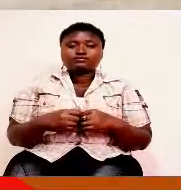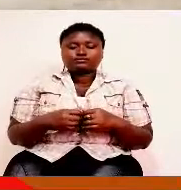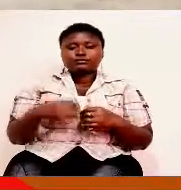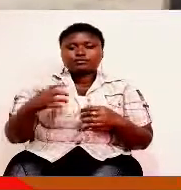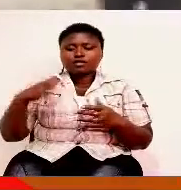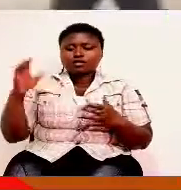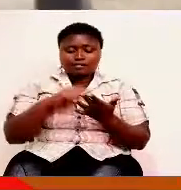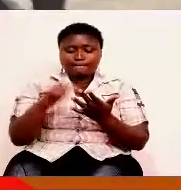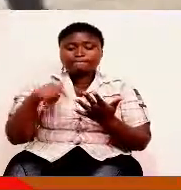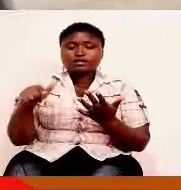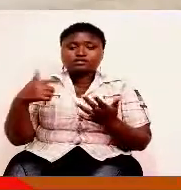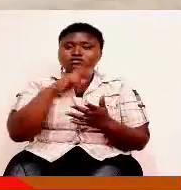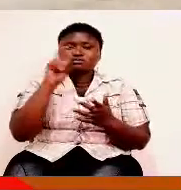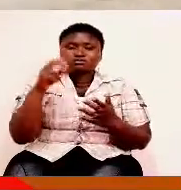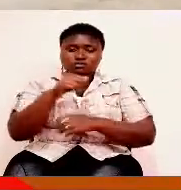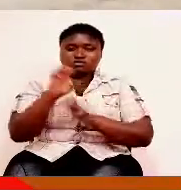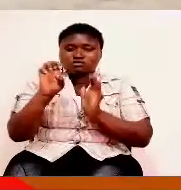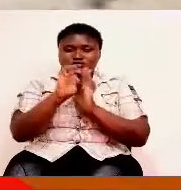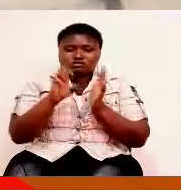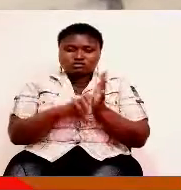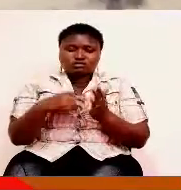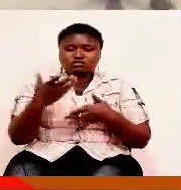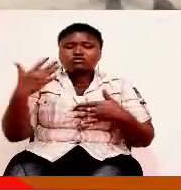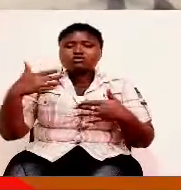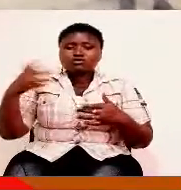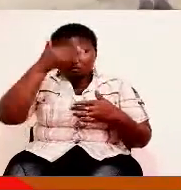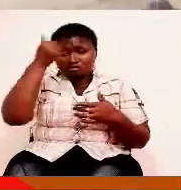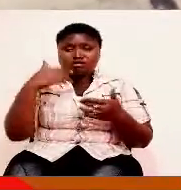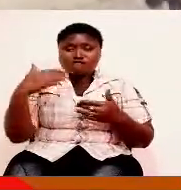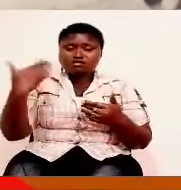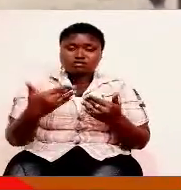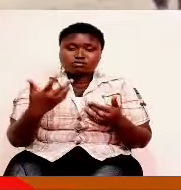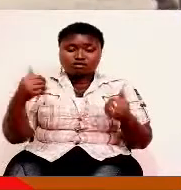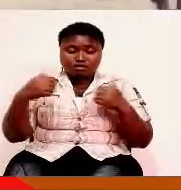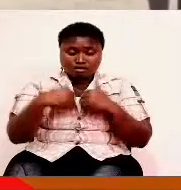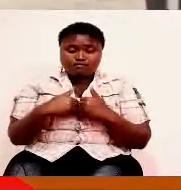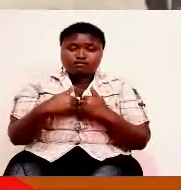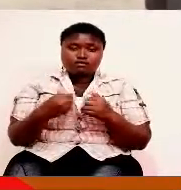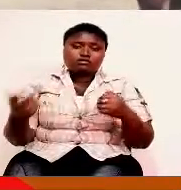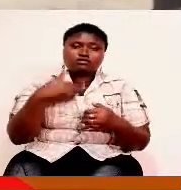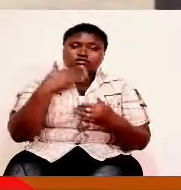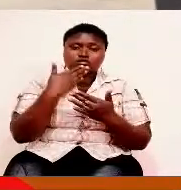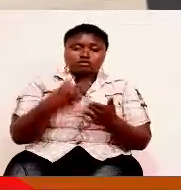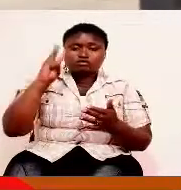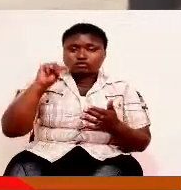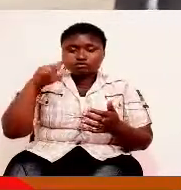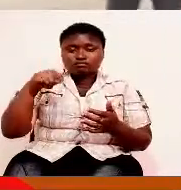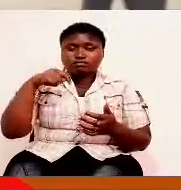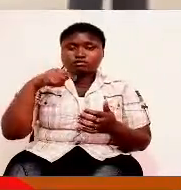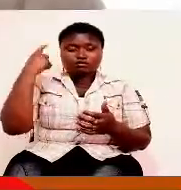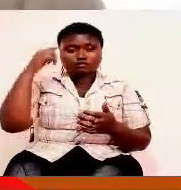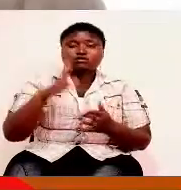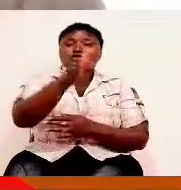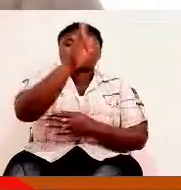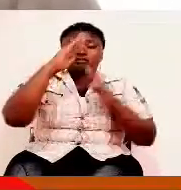cia guthoma tondu maundu mothe mari korogwo meku kwogo ni turauga ni ngatho ni tondu ore muhecimu wa gacofe atwikeire na tukauga ngai witu